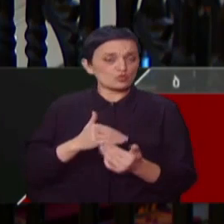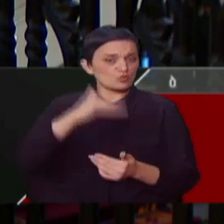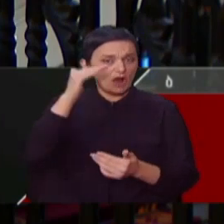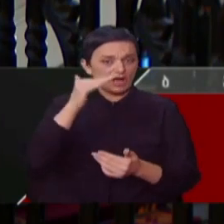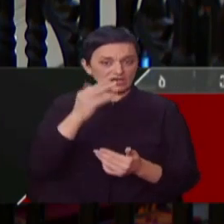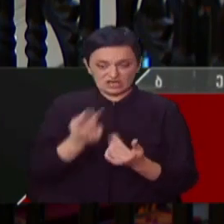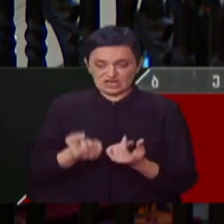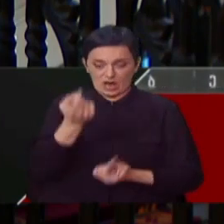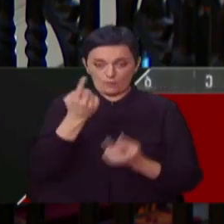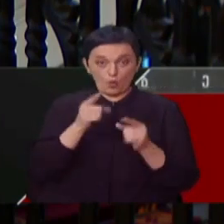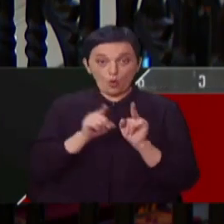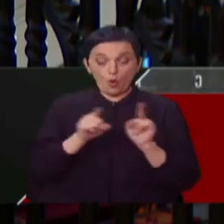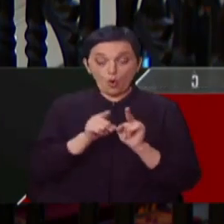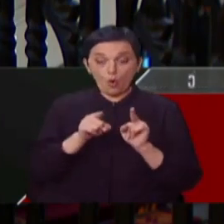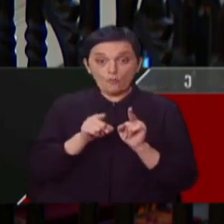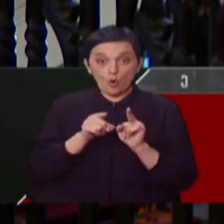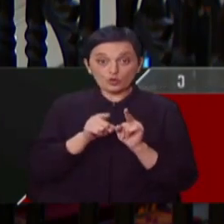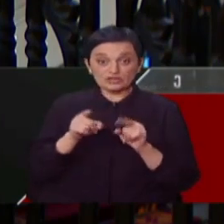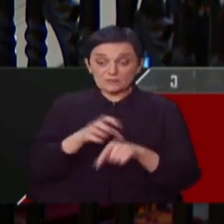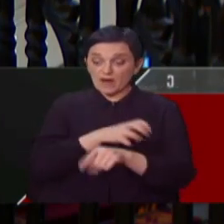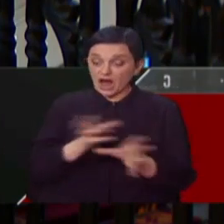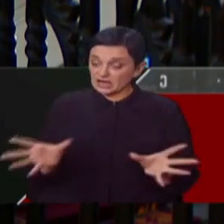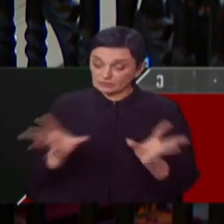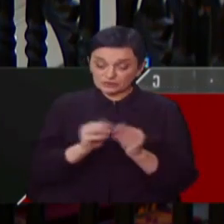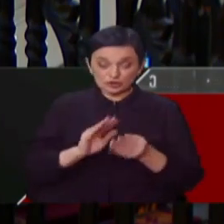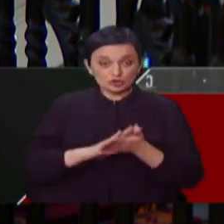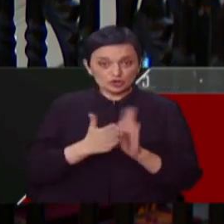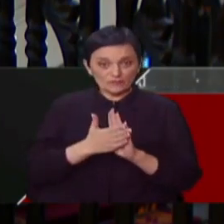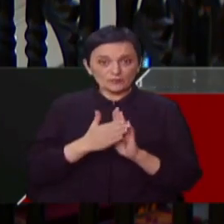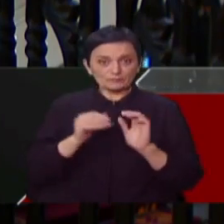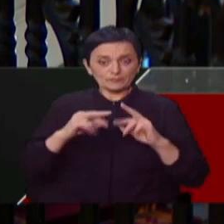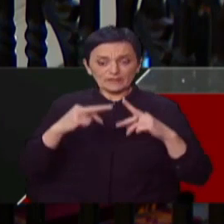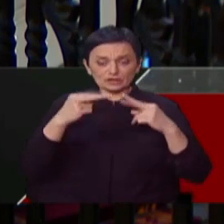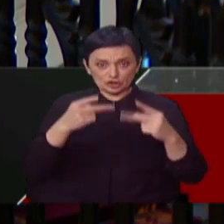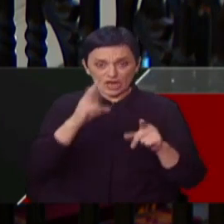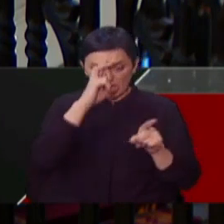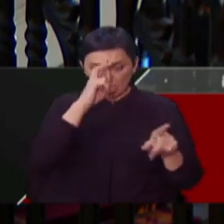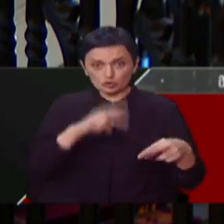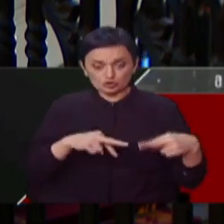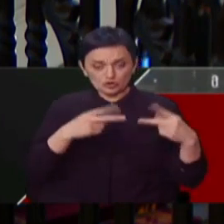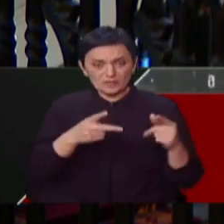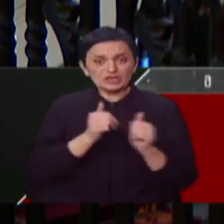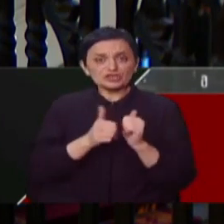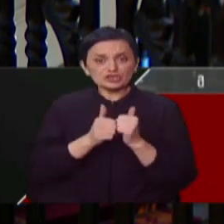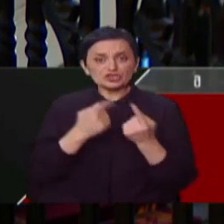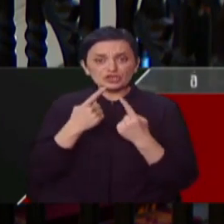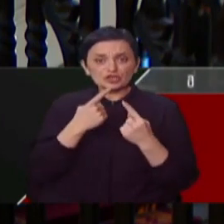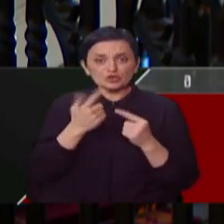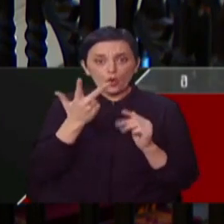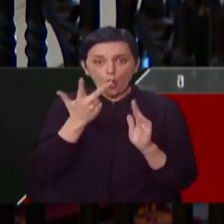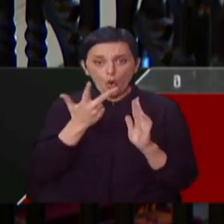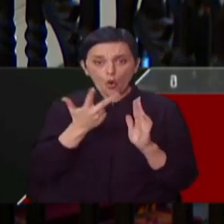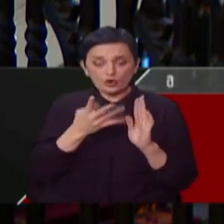უმაღლესი გამოვლინება და ის რომ ოპოზიციური პარტიებთან ერთად შევთანხმდეთ, მაგალითად ხო შეიცვლება ხელისუფლება, ხო? აქ ხშირად არის ლაპარაკი 29